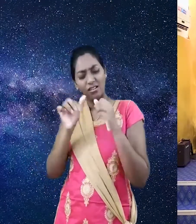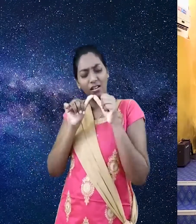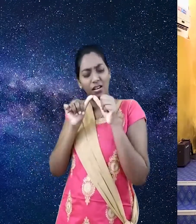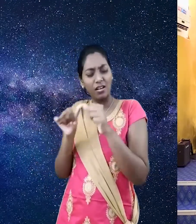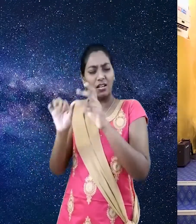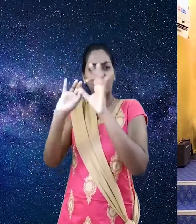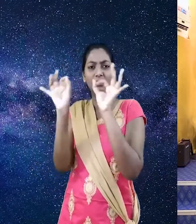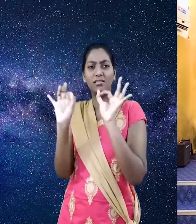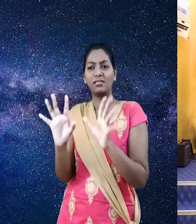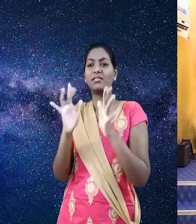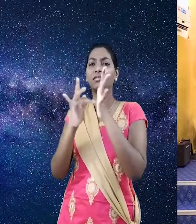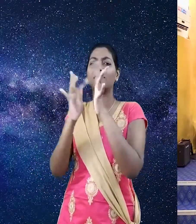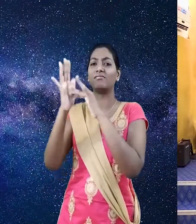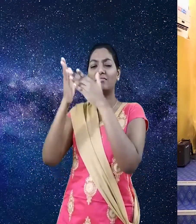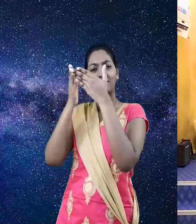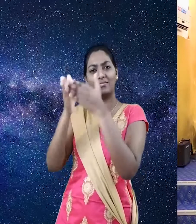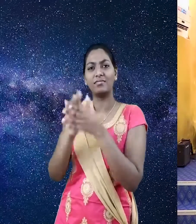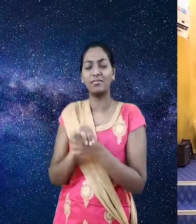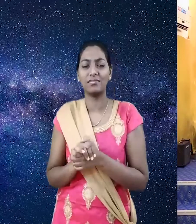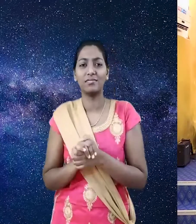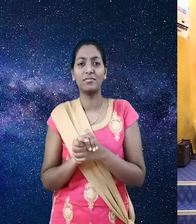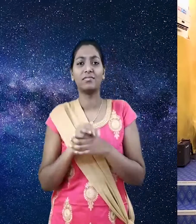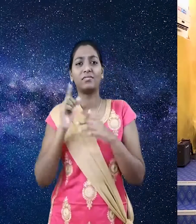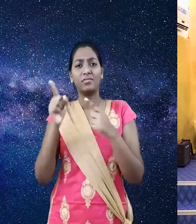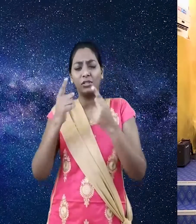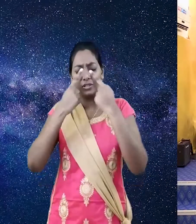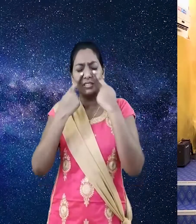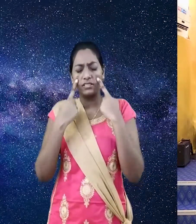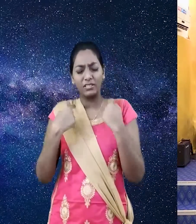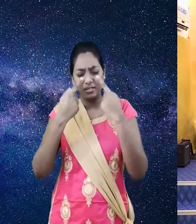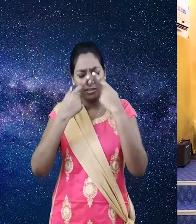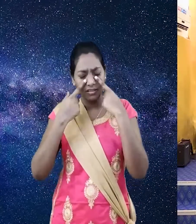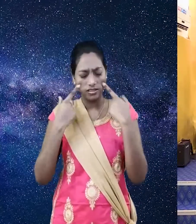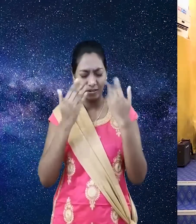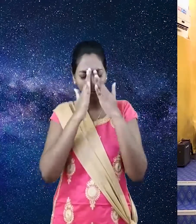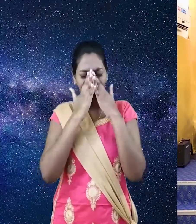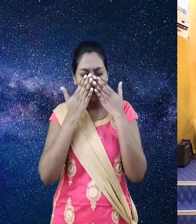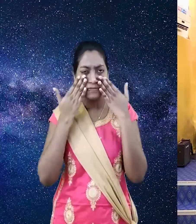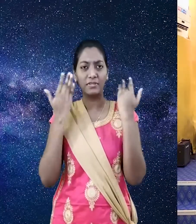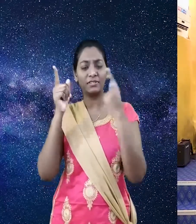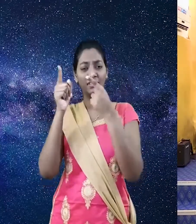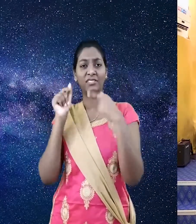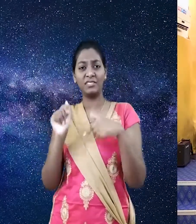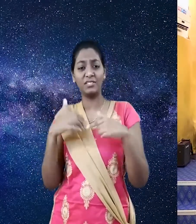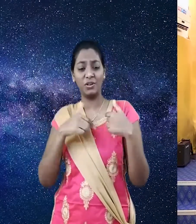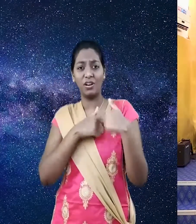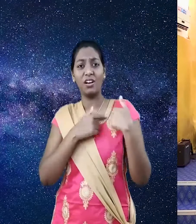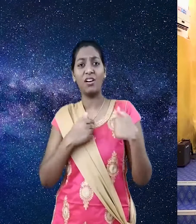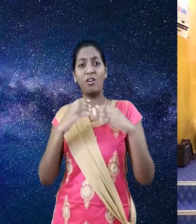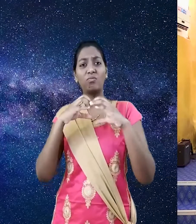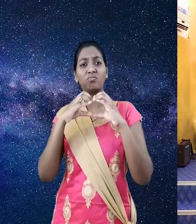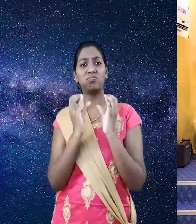उत्तर यीशु तू सारे आंसुओं को पोंछता टूटी हृदय